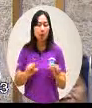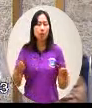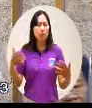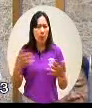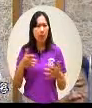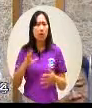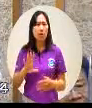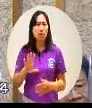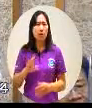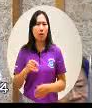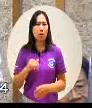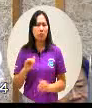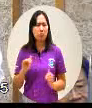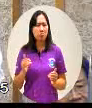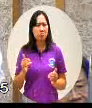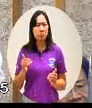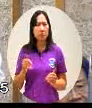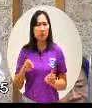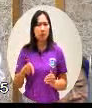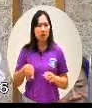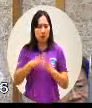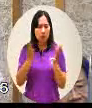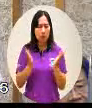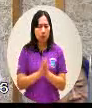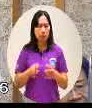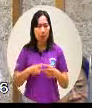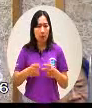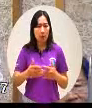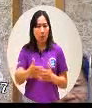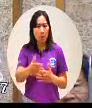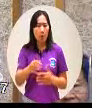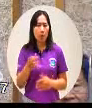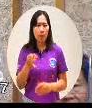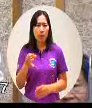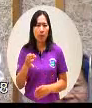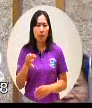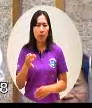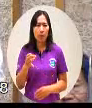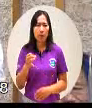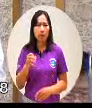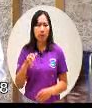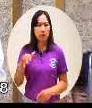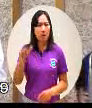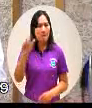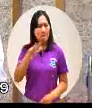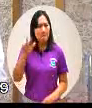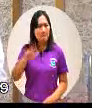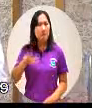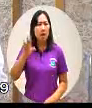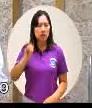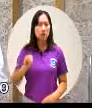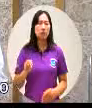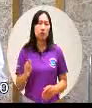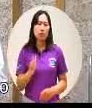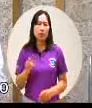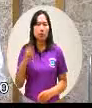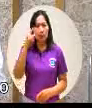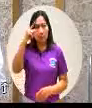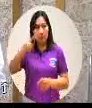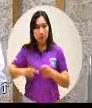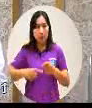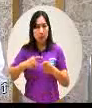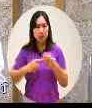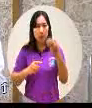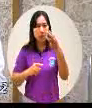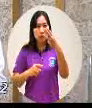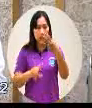号才出来嘛？ 就这所有的工程费差不多要八千万啦。好、哦、啊，每年三月完成的先，阮会加